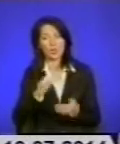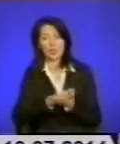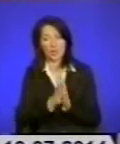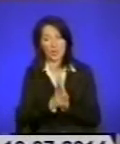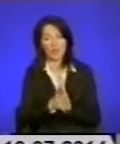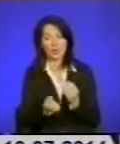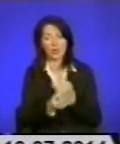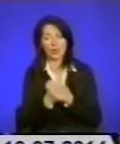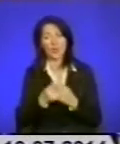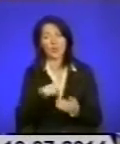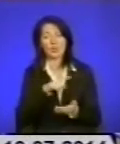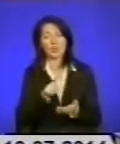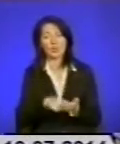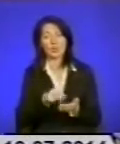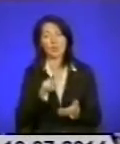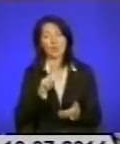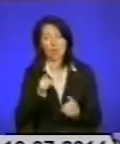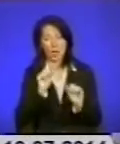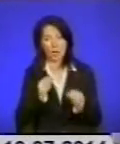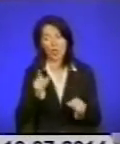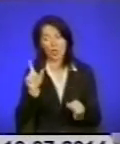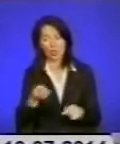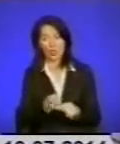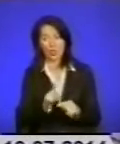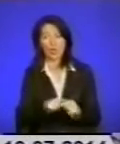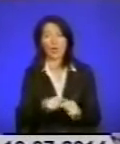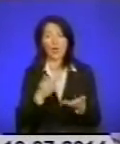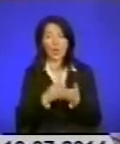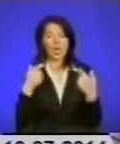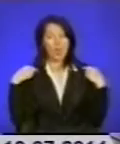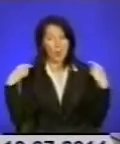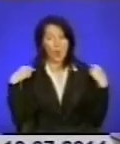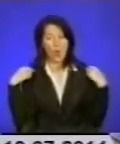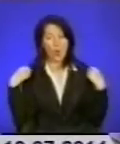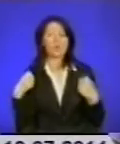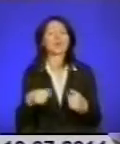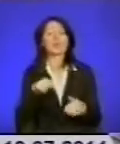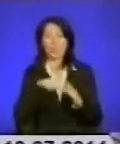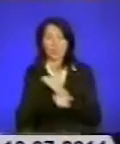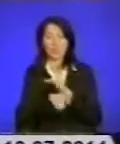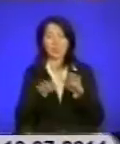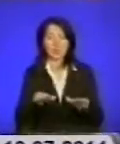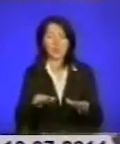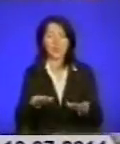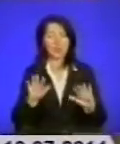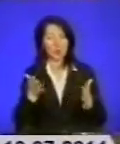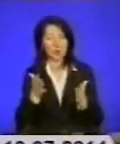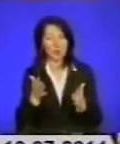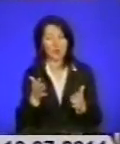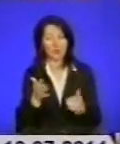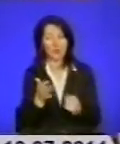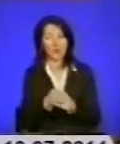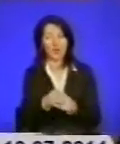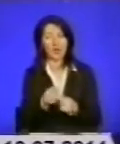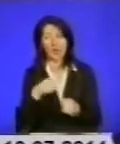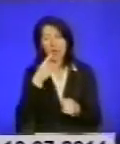яка носить погони, яка репрезентує державу, скрити з місця цієї пригоди. Окрім того, як зазначає